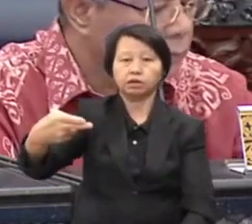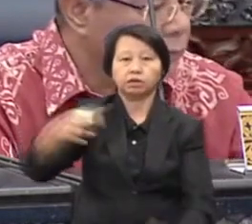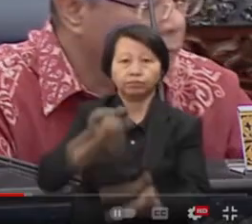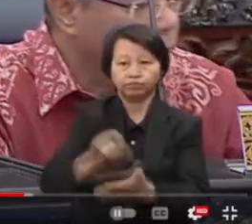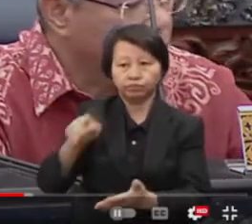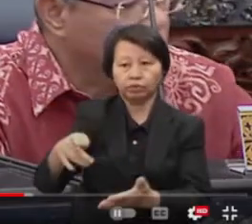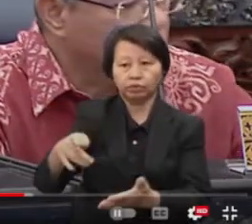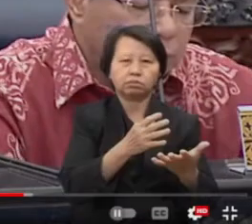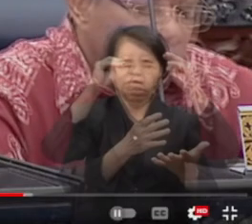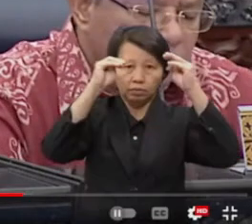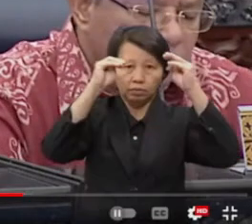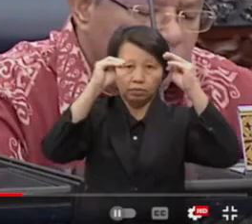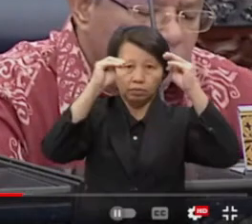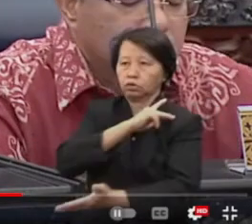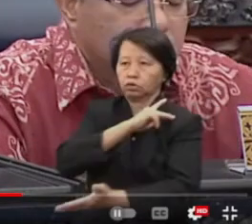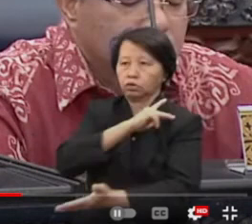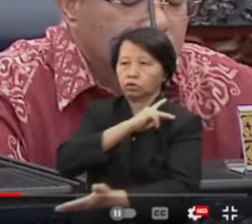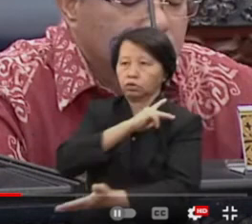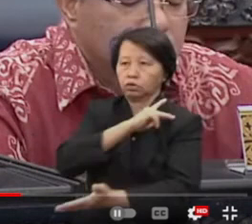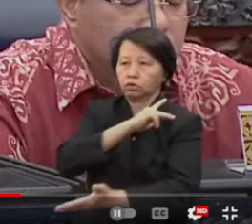Yang Panda berada di